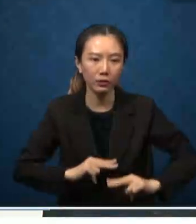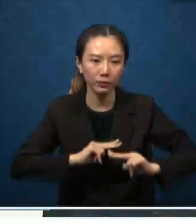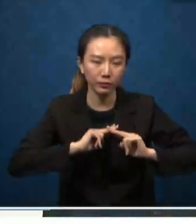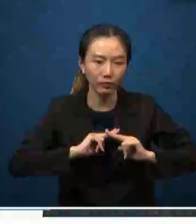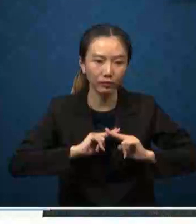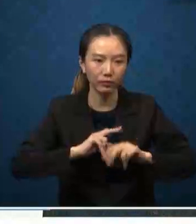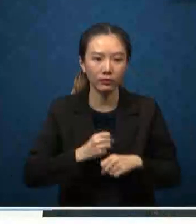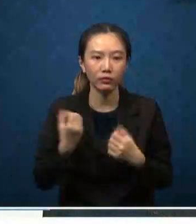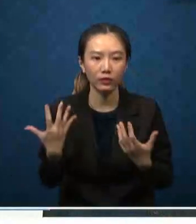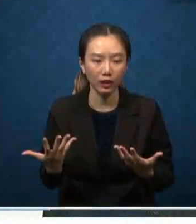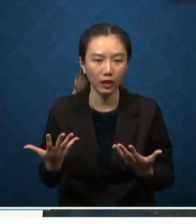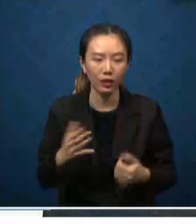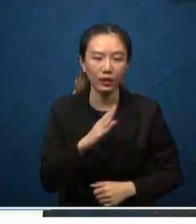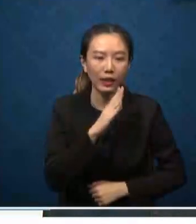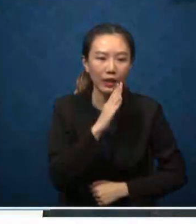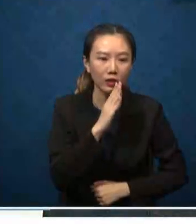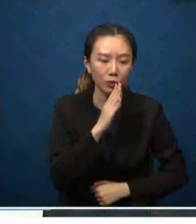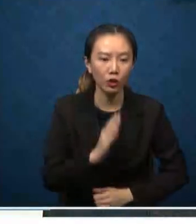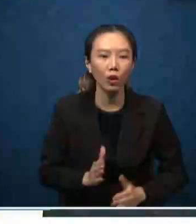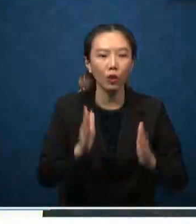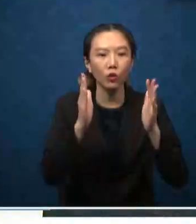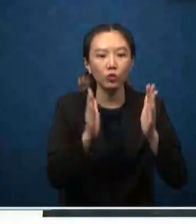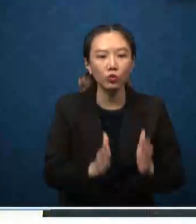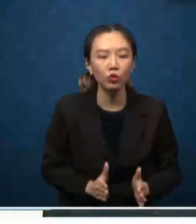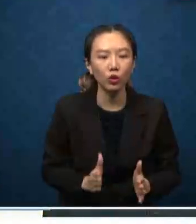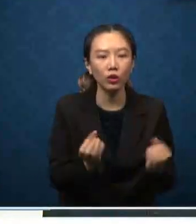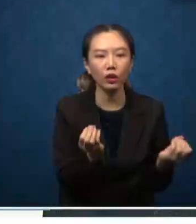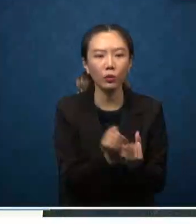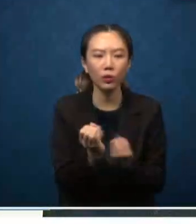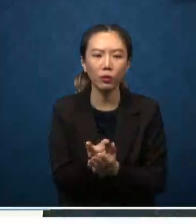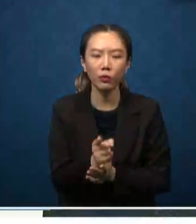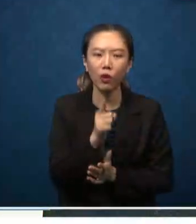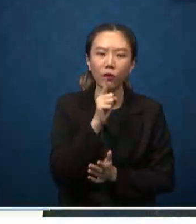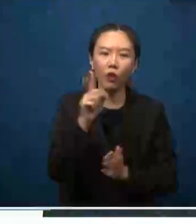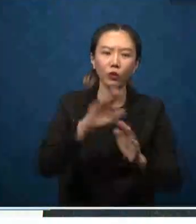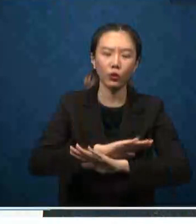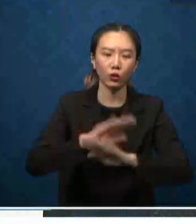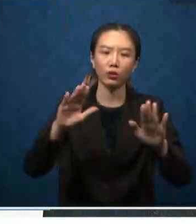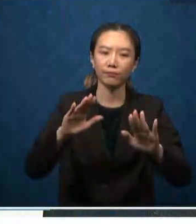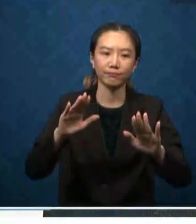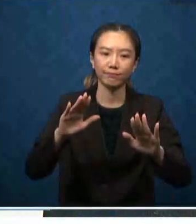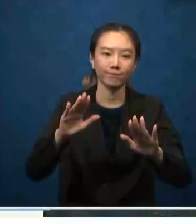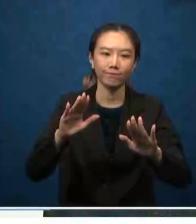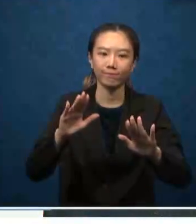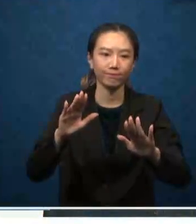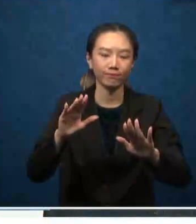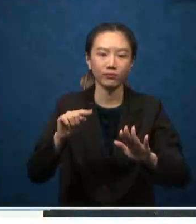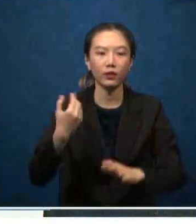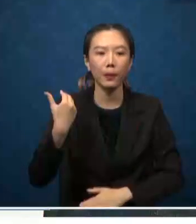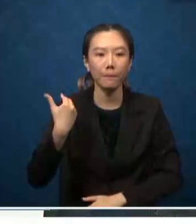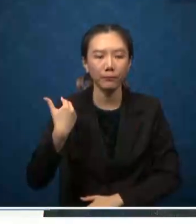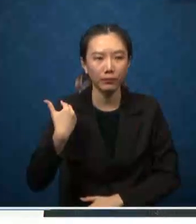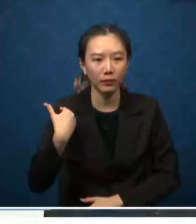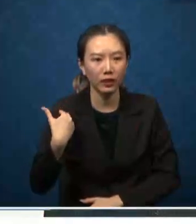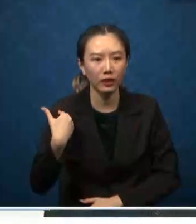เมื่อผู้เสียหายถอนคำร้องทุกข์สิทธินำคดีอาญามาฟ้องย่อมระงับหลายครั้งที่เราลงทุน